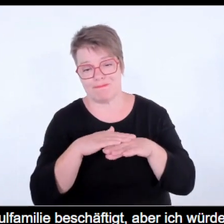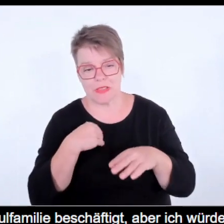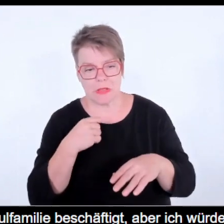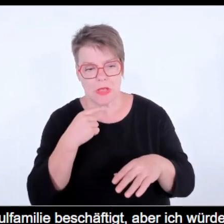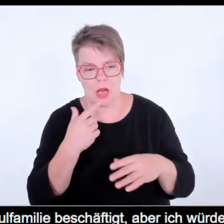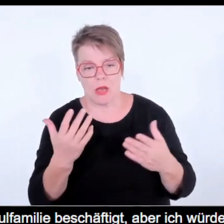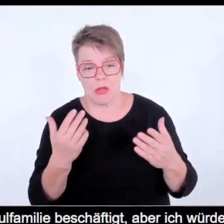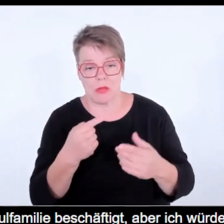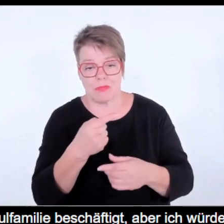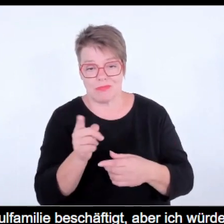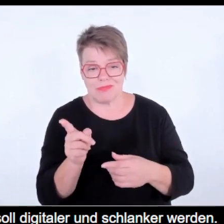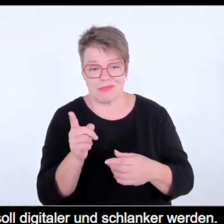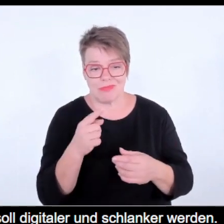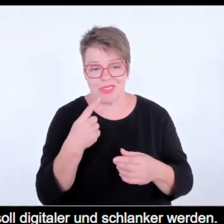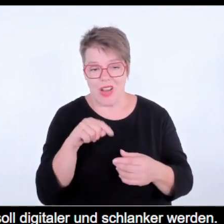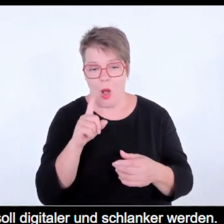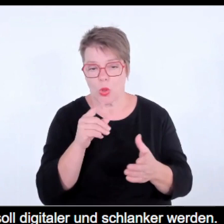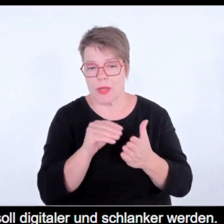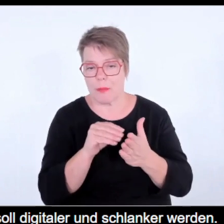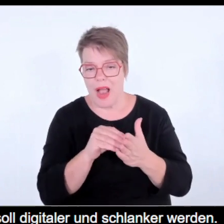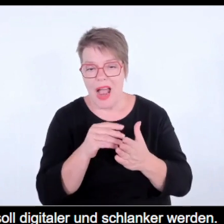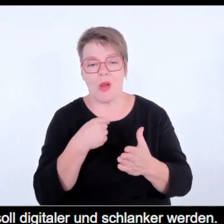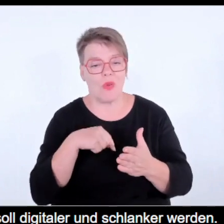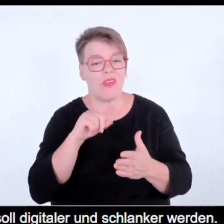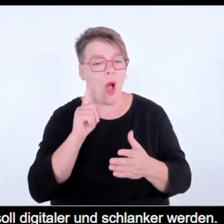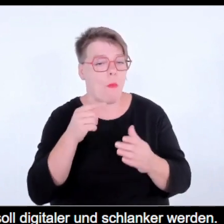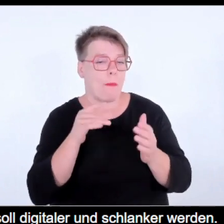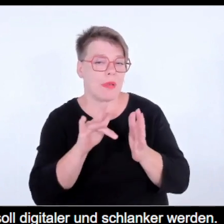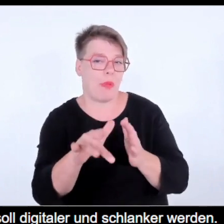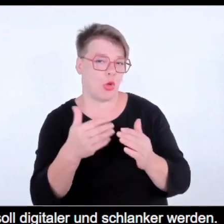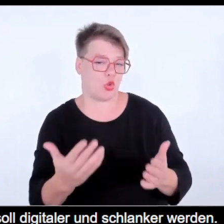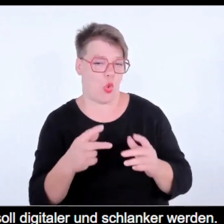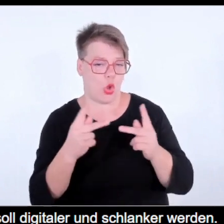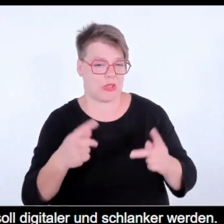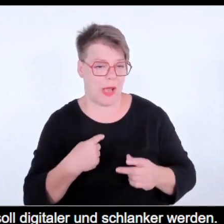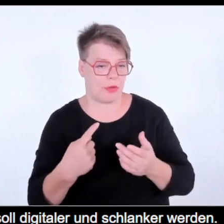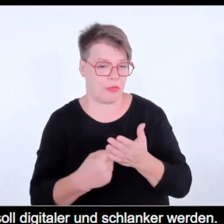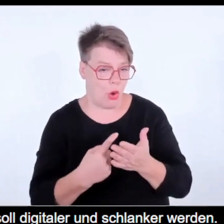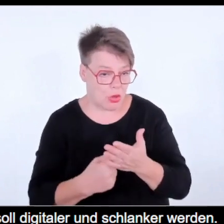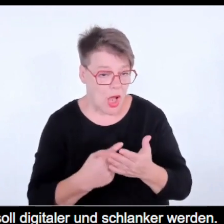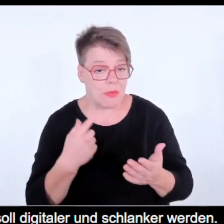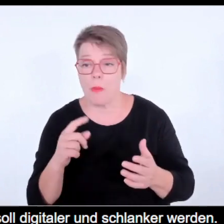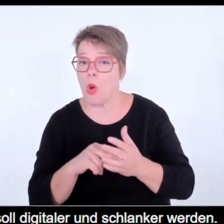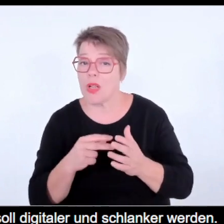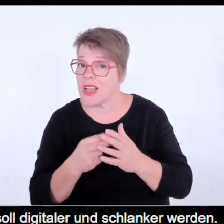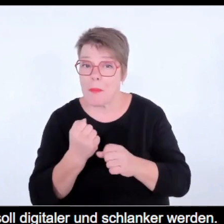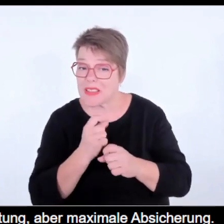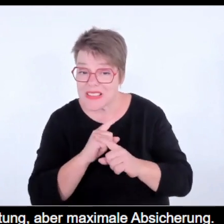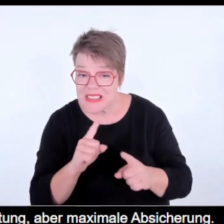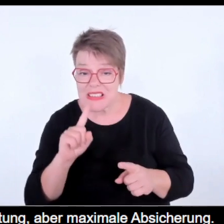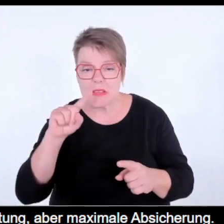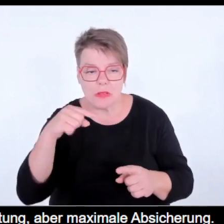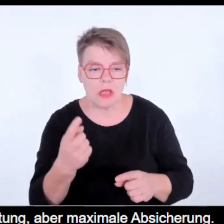bräuchte man auch mal etwas geistiger Leuchtung miteinander, dass wir uns mal auf ein paar Regeln festlegen, was wir für notwendig achten und nicht. Das ist, glaube ich, schon ein Teil der